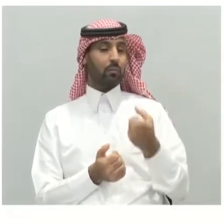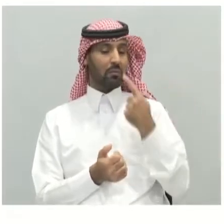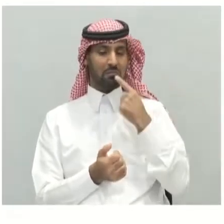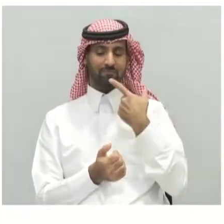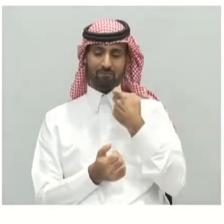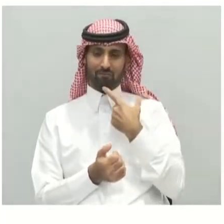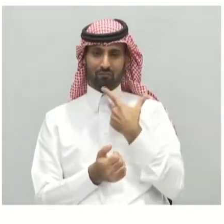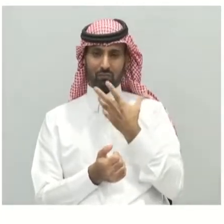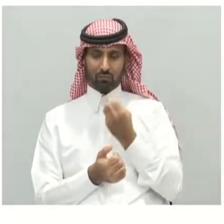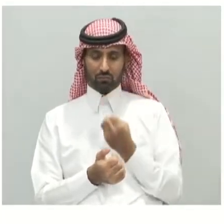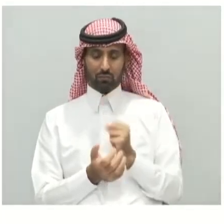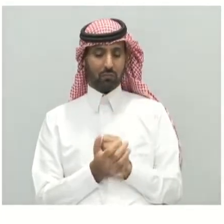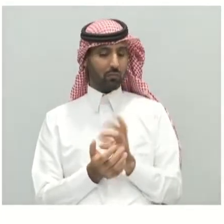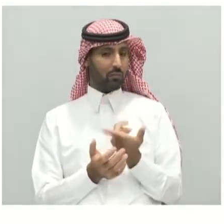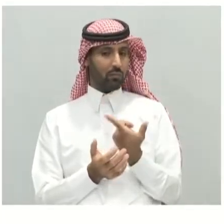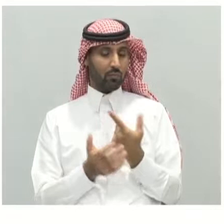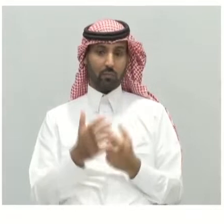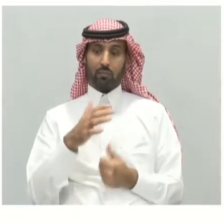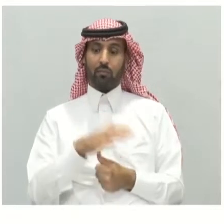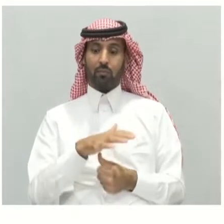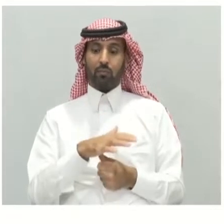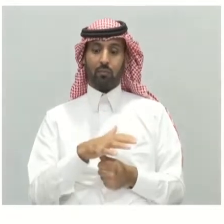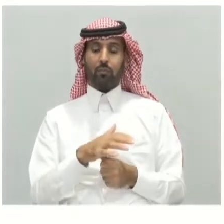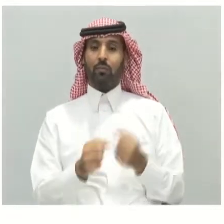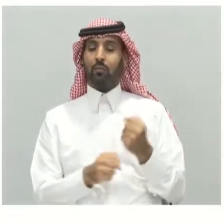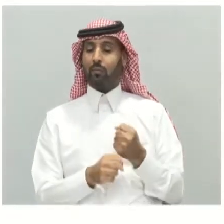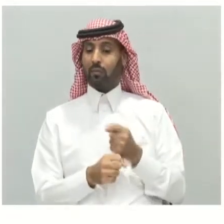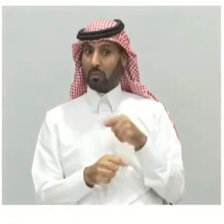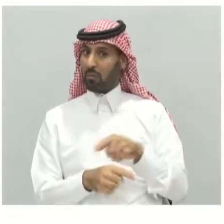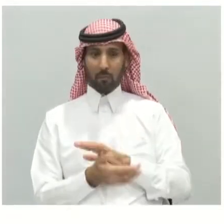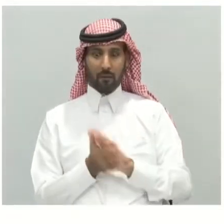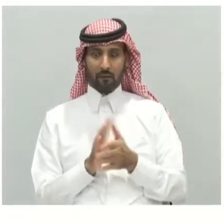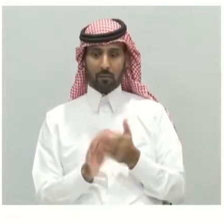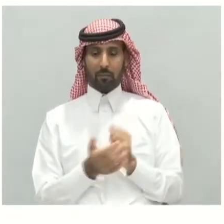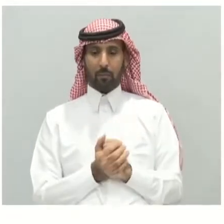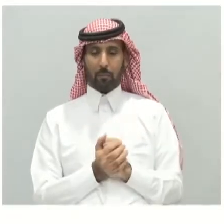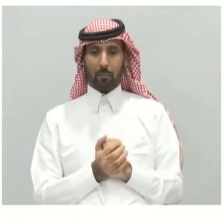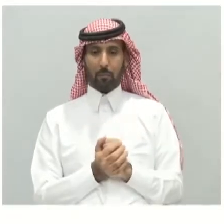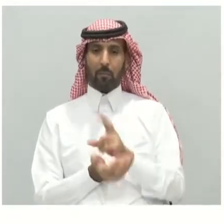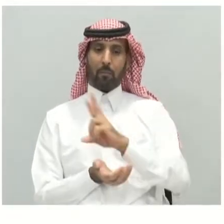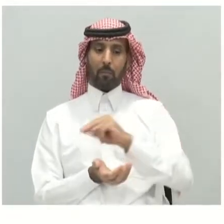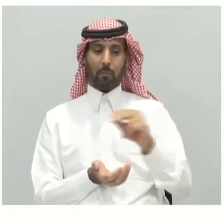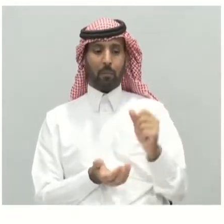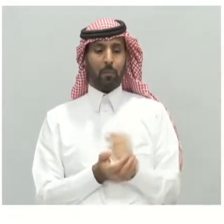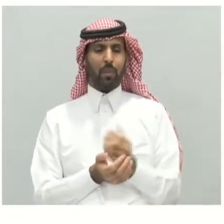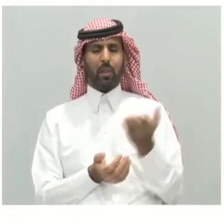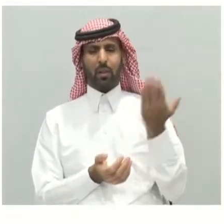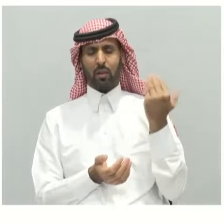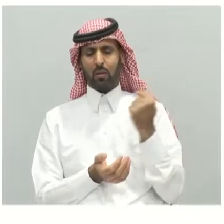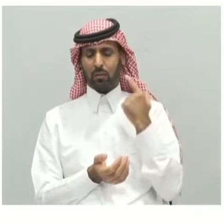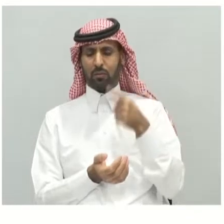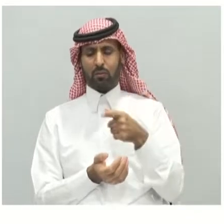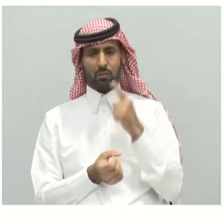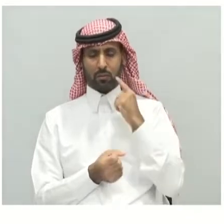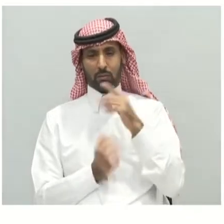We don't have a main verb. We only have this one. صح? Here it's similar to the previous one. She did